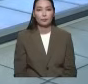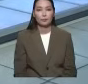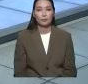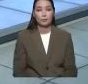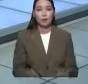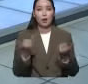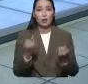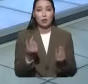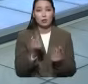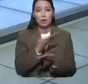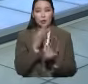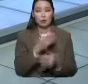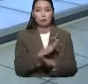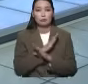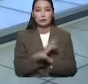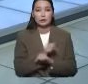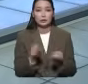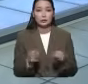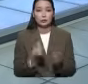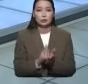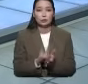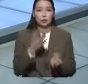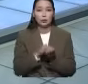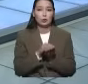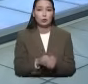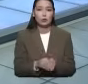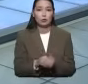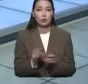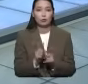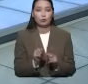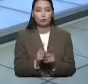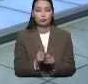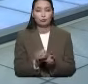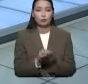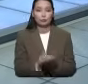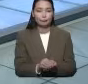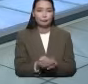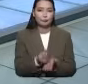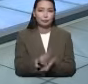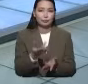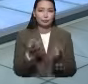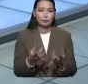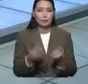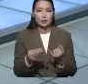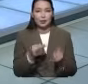Қазір ақшаң болмаса өлуге болмайды. Қымбатшылық жерлеу рәсіміне де жеткен. Қарапайым жер мен құлпытас орнату үшін миллиондаған қаржы